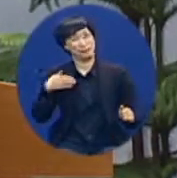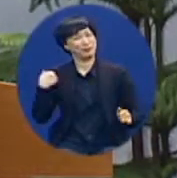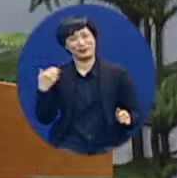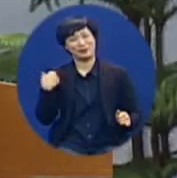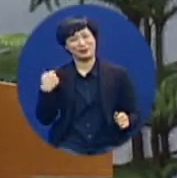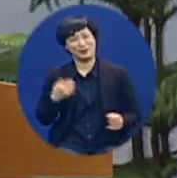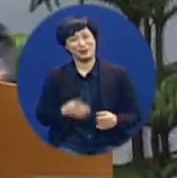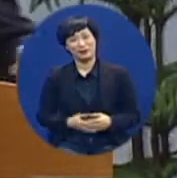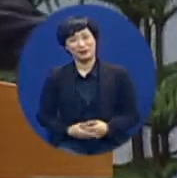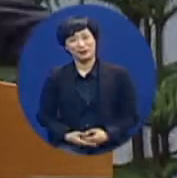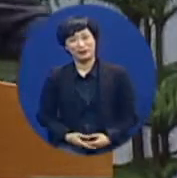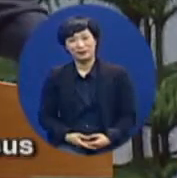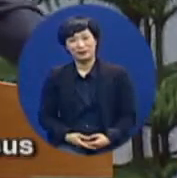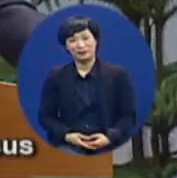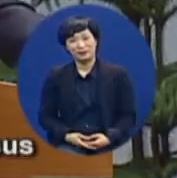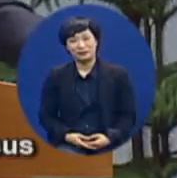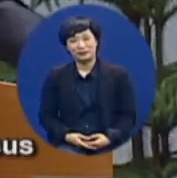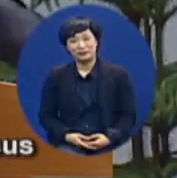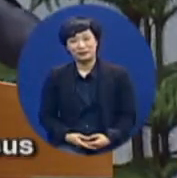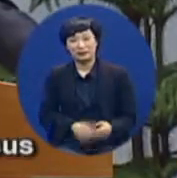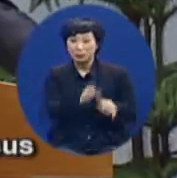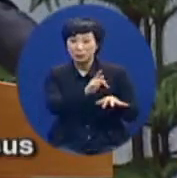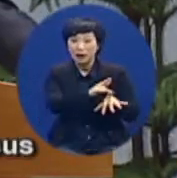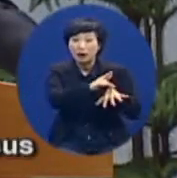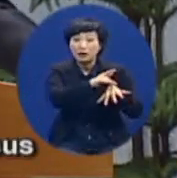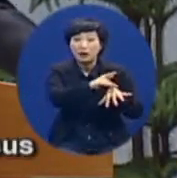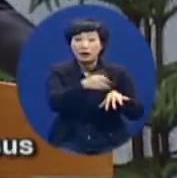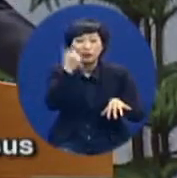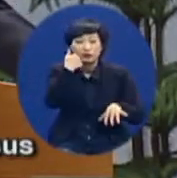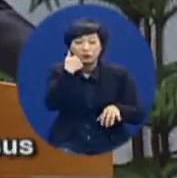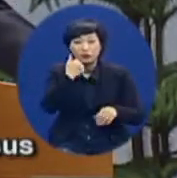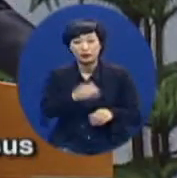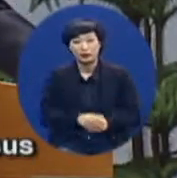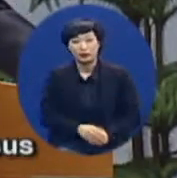몰라요 그래서이 마귀는